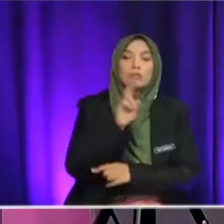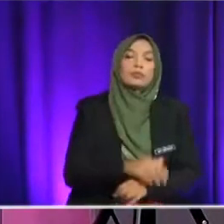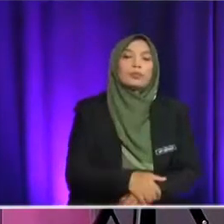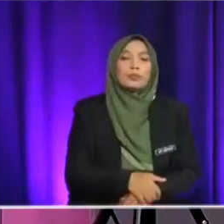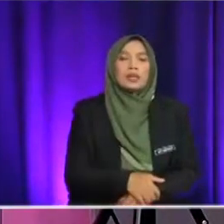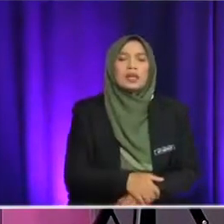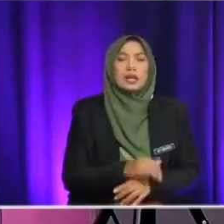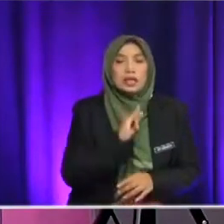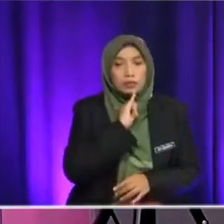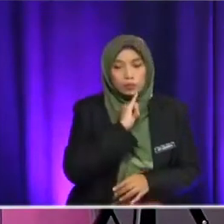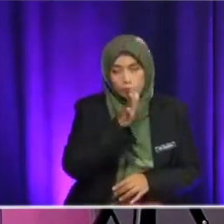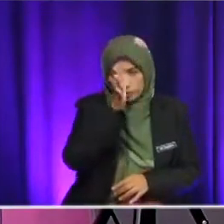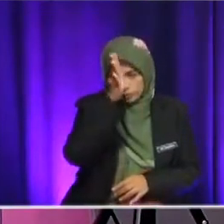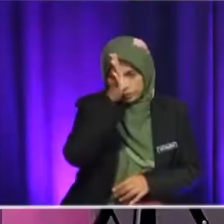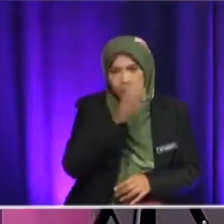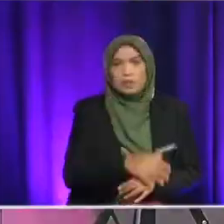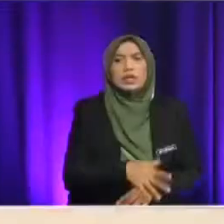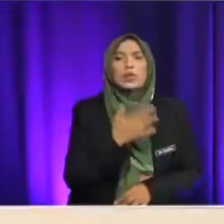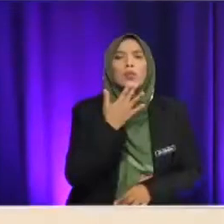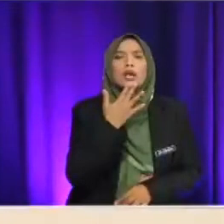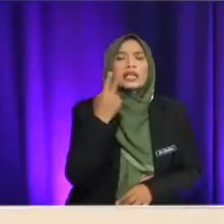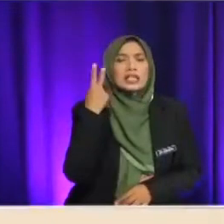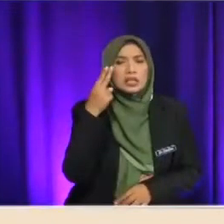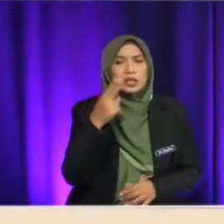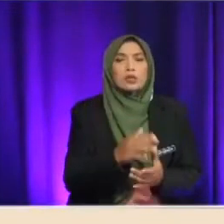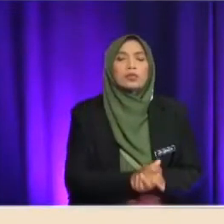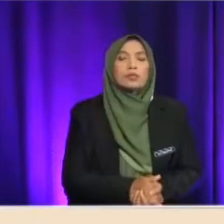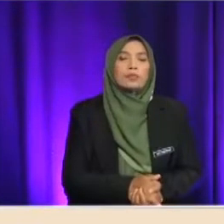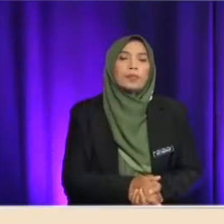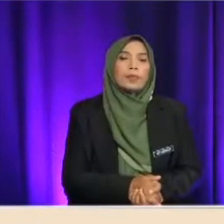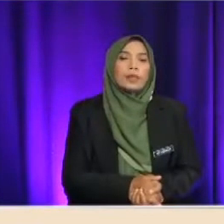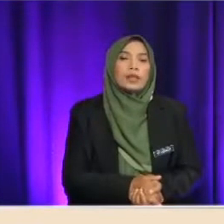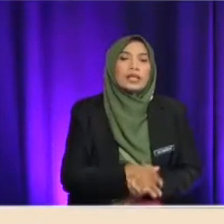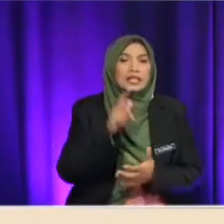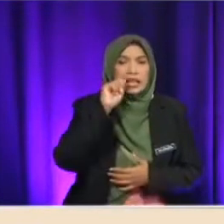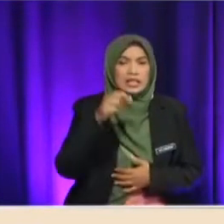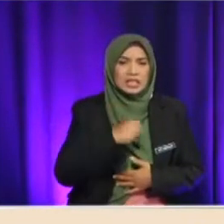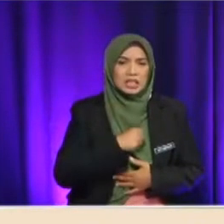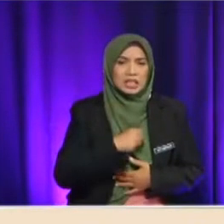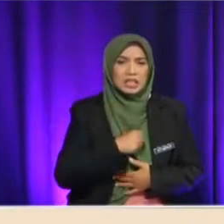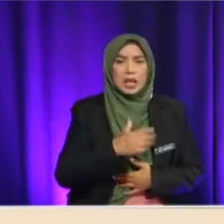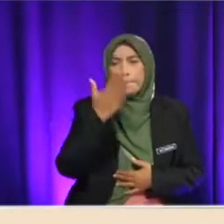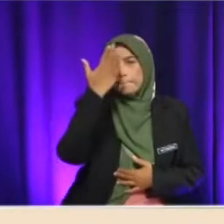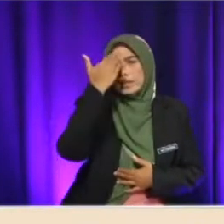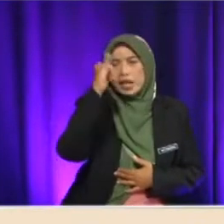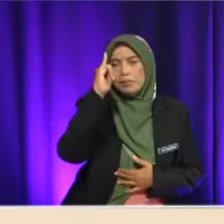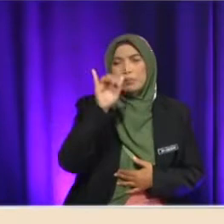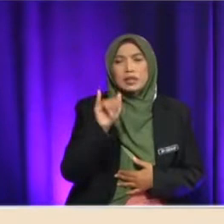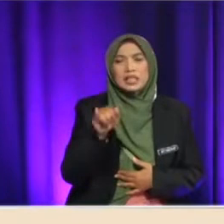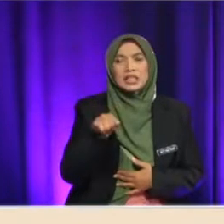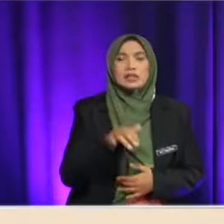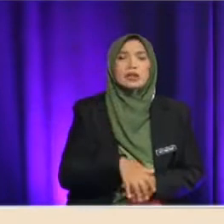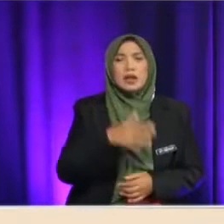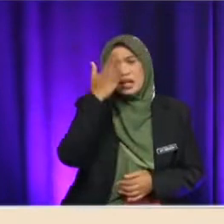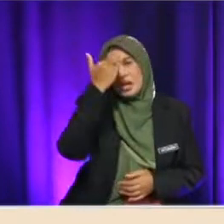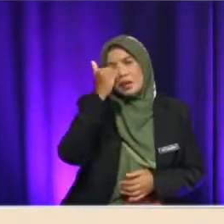ibu bapa. Lepas itu yang berwarna hijau ini, kamu tanya diri kamu. Mengapa ya? Kenapa